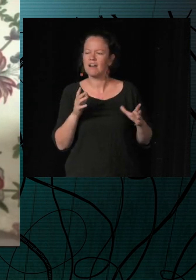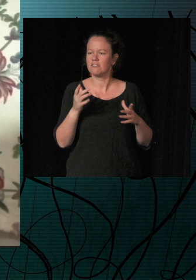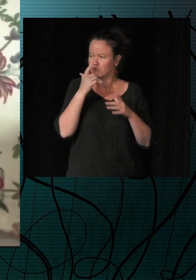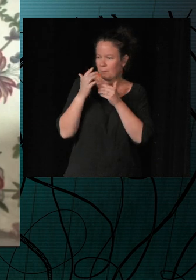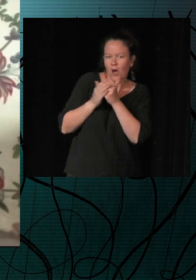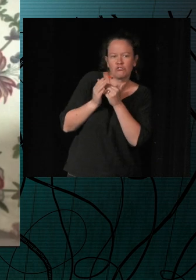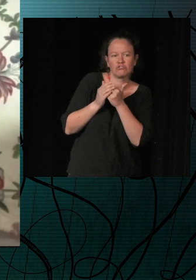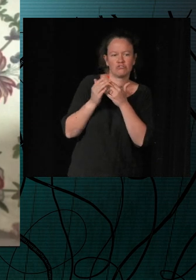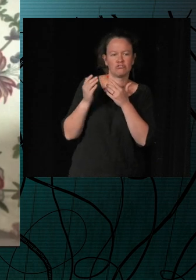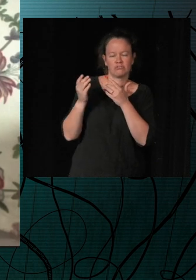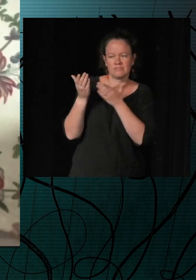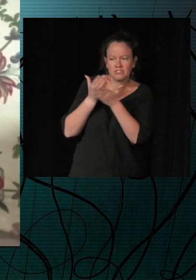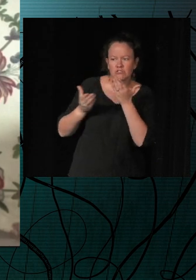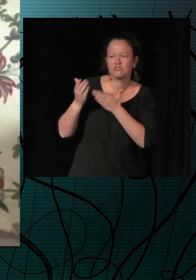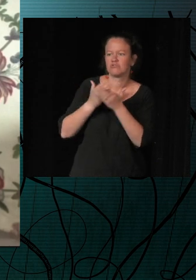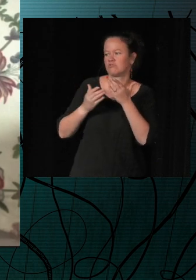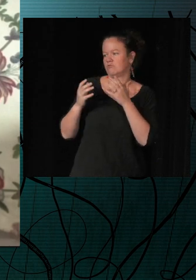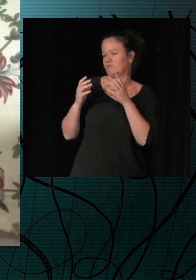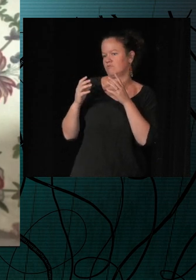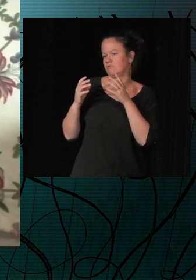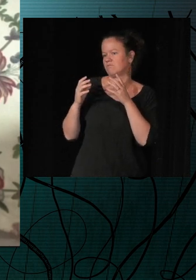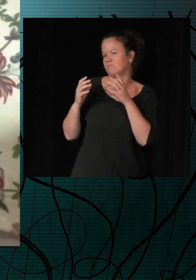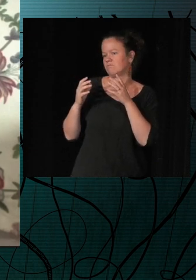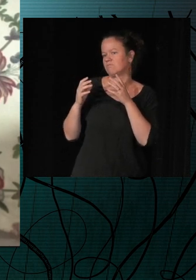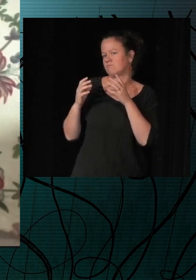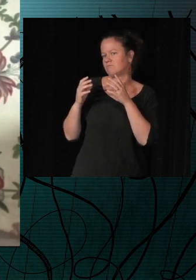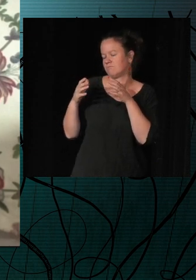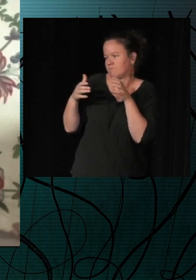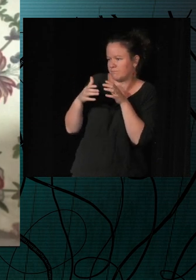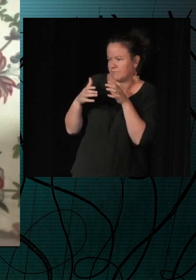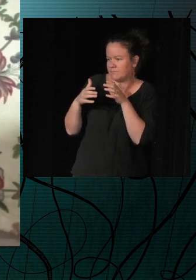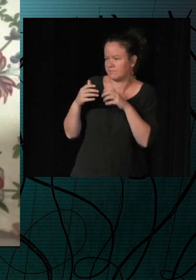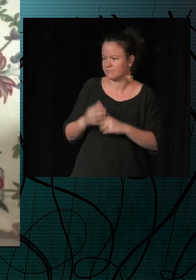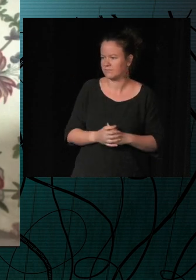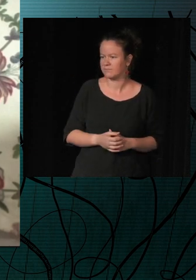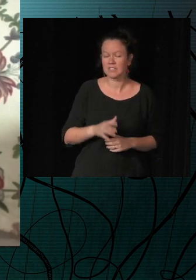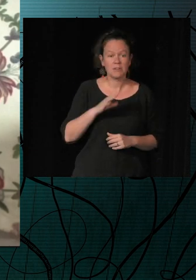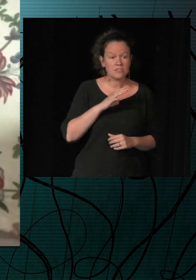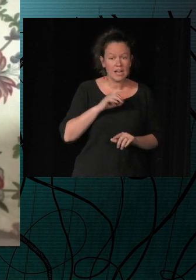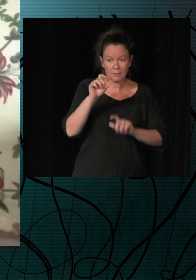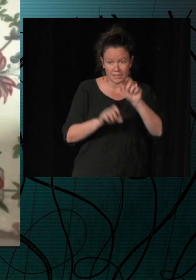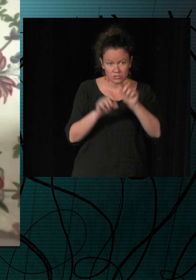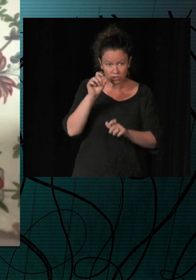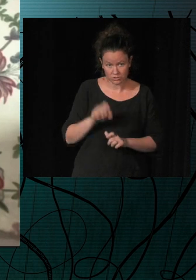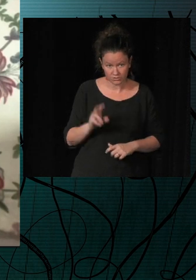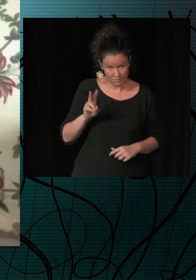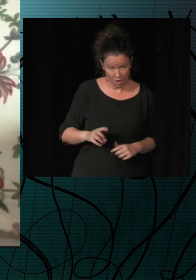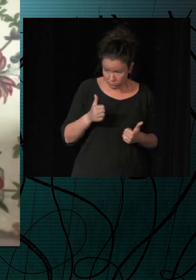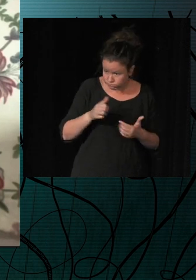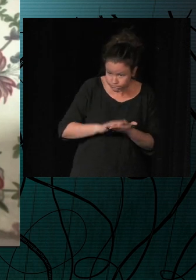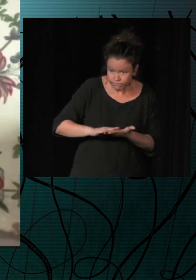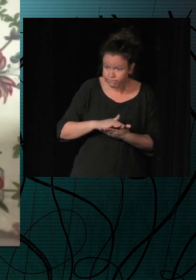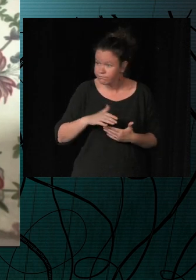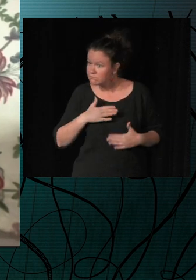discours relativement similaires mais après on a des pierres bmar enfin je veux dire on a des gens qui sont super contents d'être là et on a des